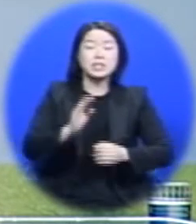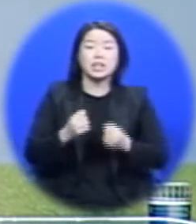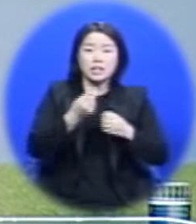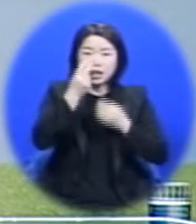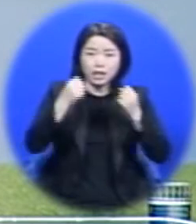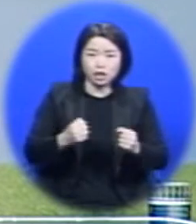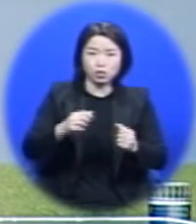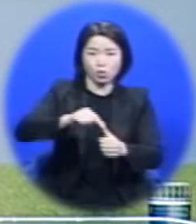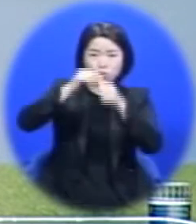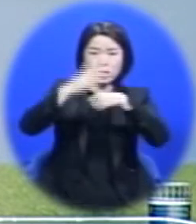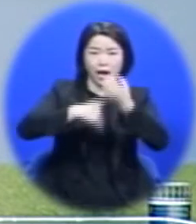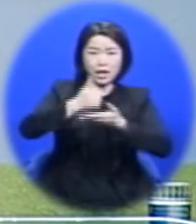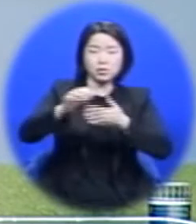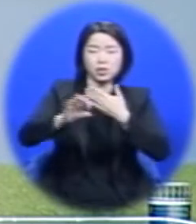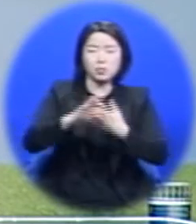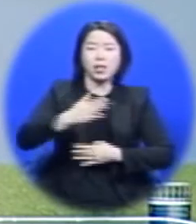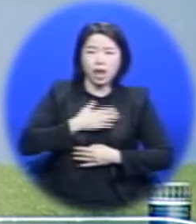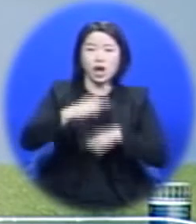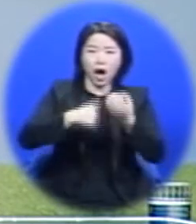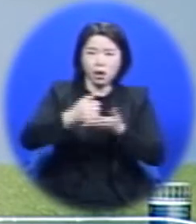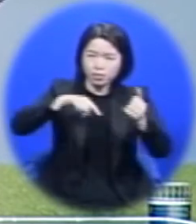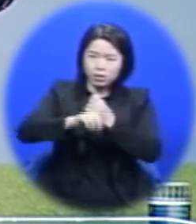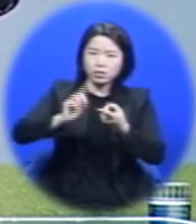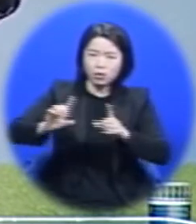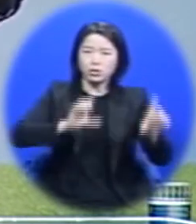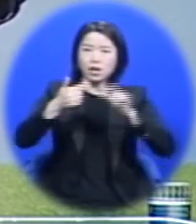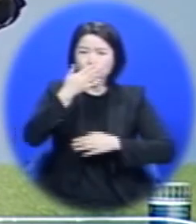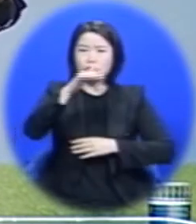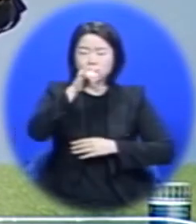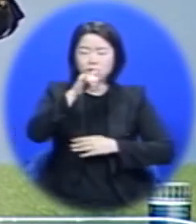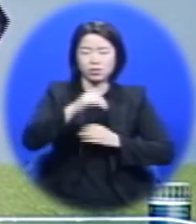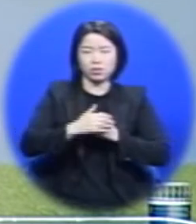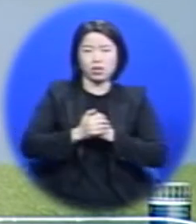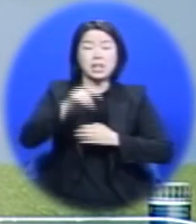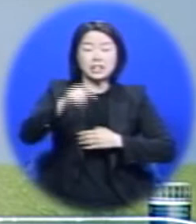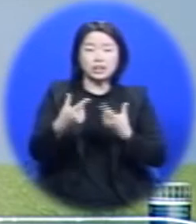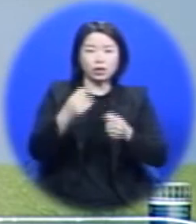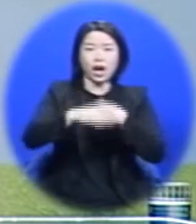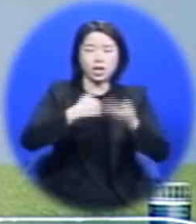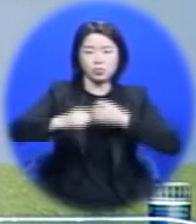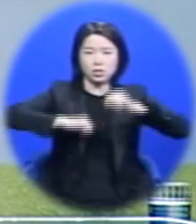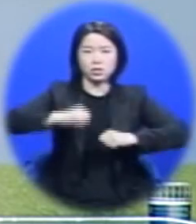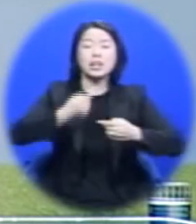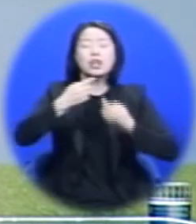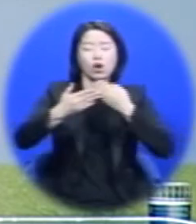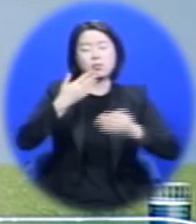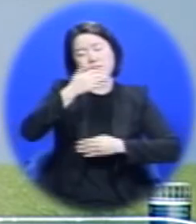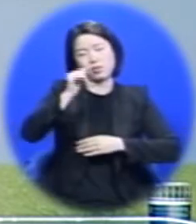하나님 구원의 하나님이시라면 나는 하나님 뜻대로 살 거예요. 그리고 하나님의 역사를 경험할